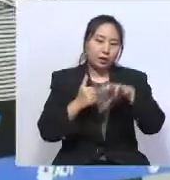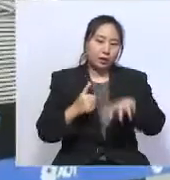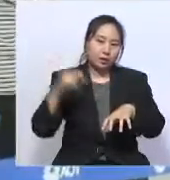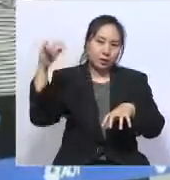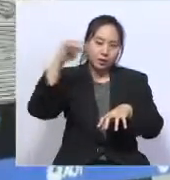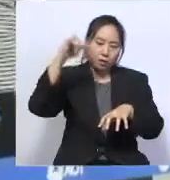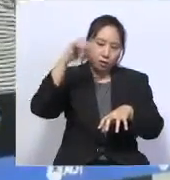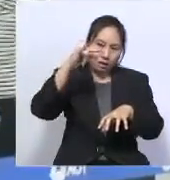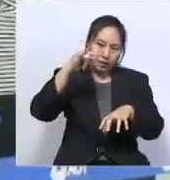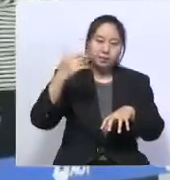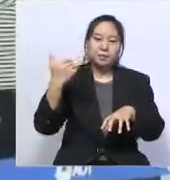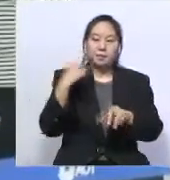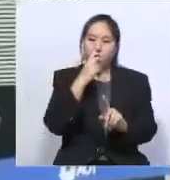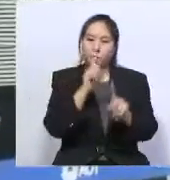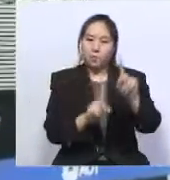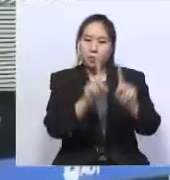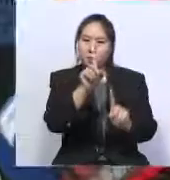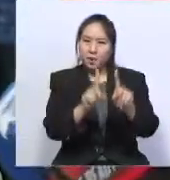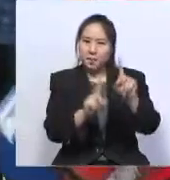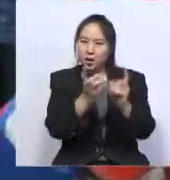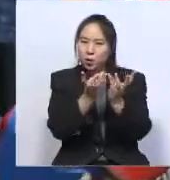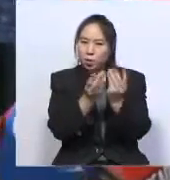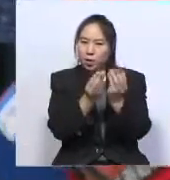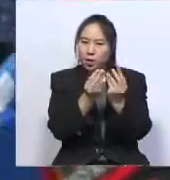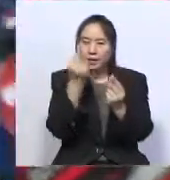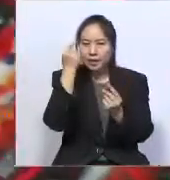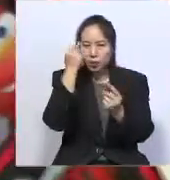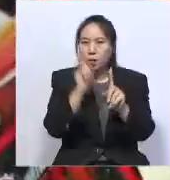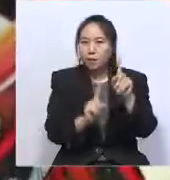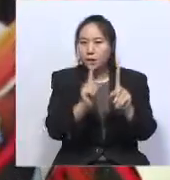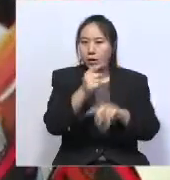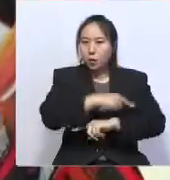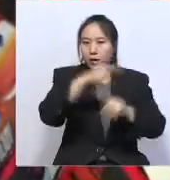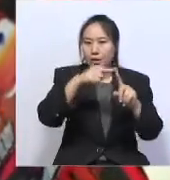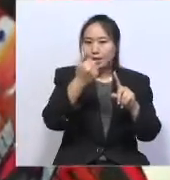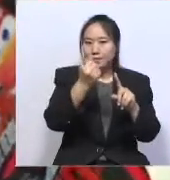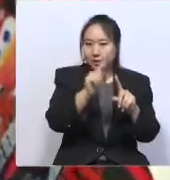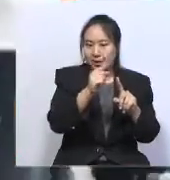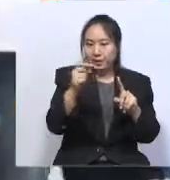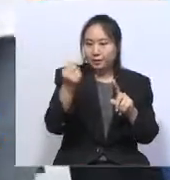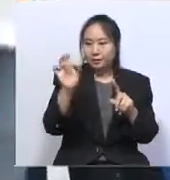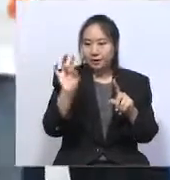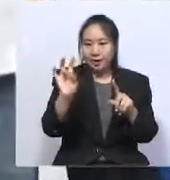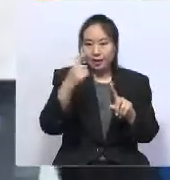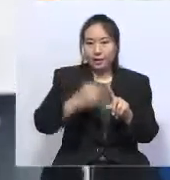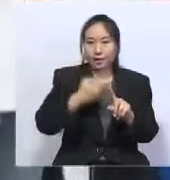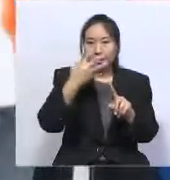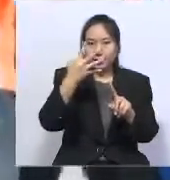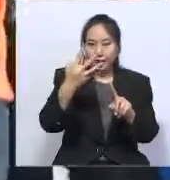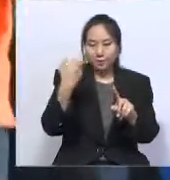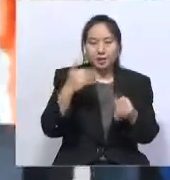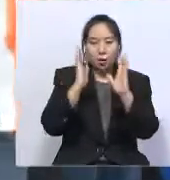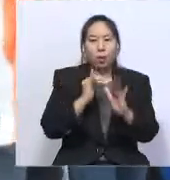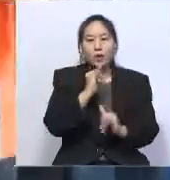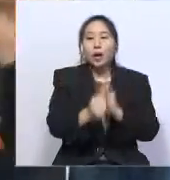ยานดอนเมืองเองก็ได้มีการประเมินแล้วก็คาดการตัวเลขไว้นะคะว่าในช่วงของวันที่11ถึง17เมษายนจะมีผู้โดยสารม